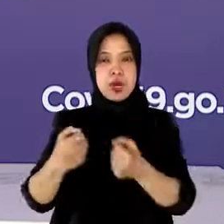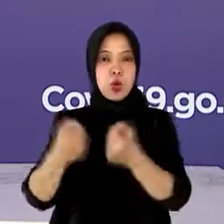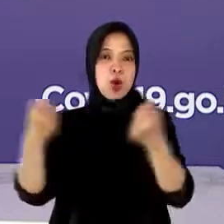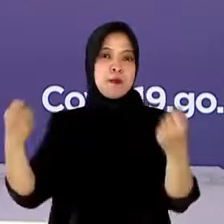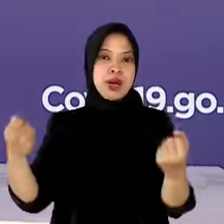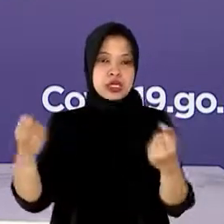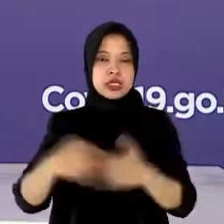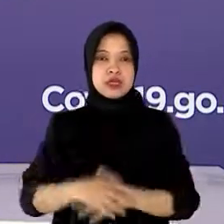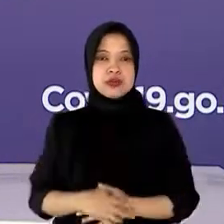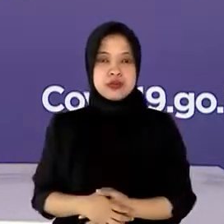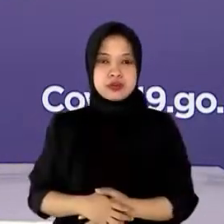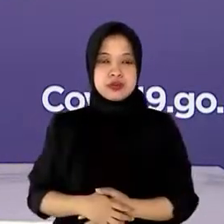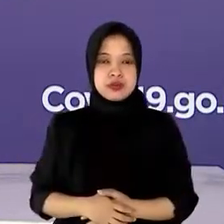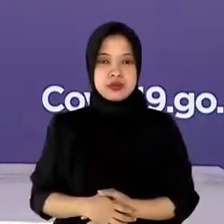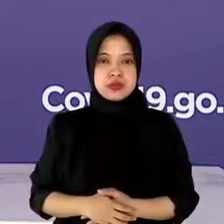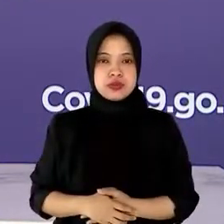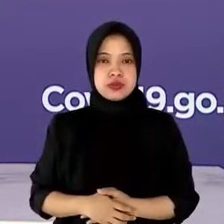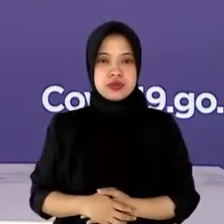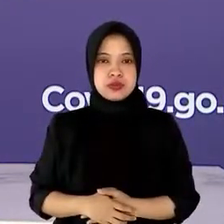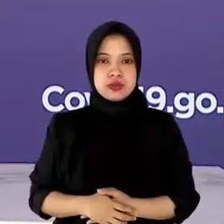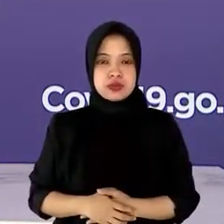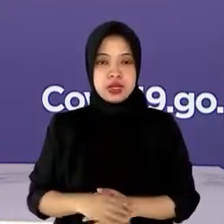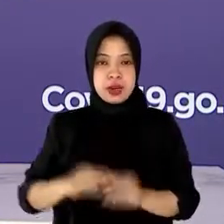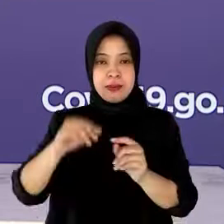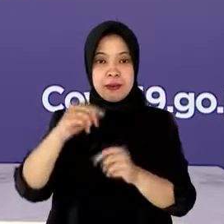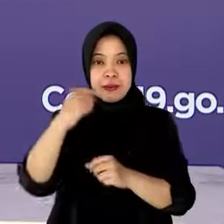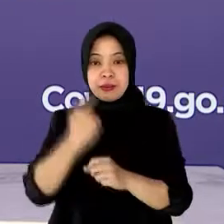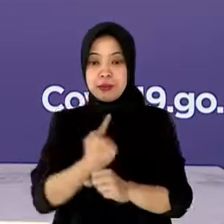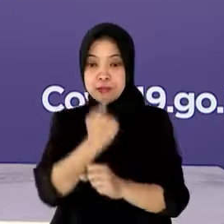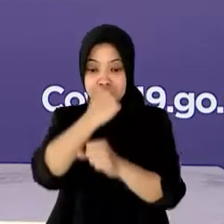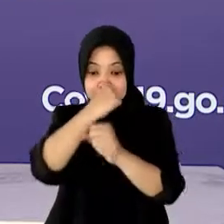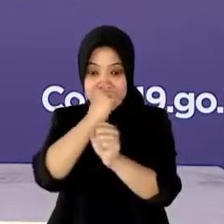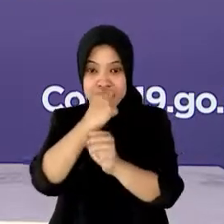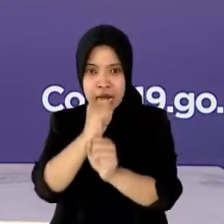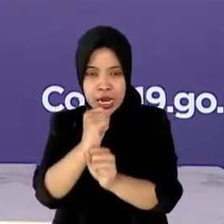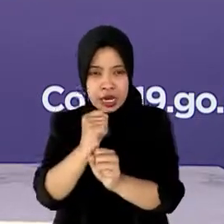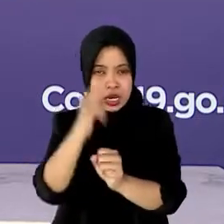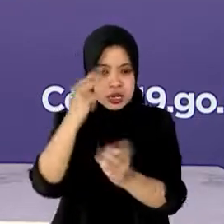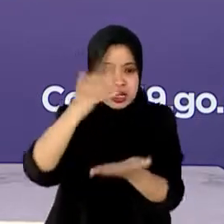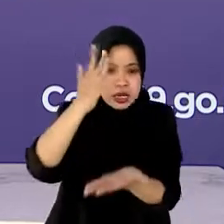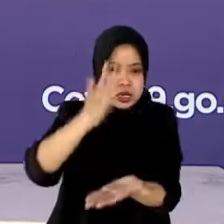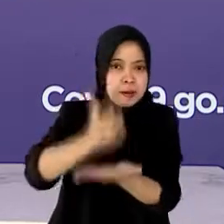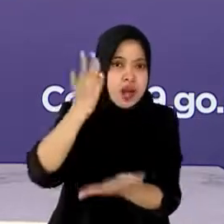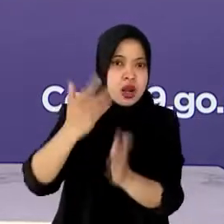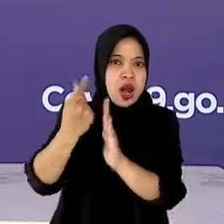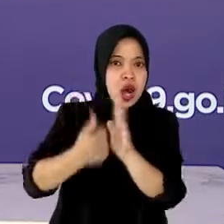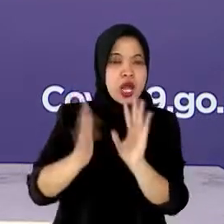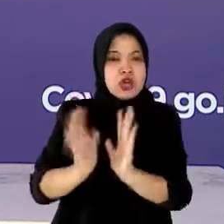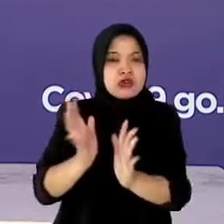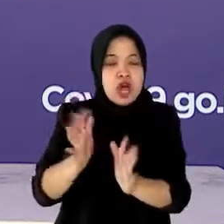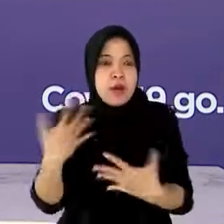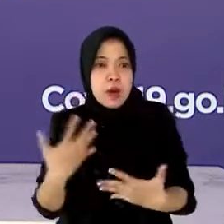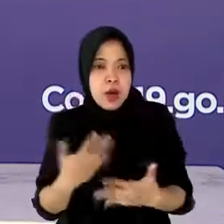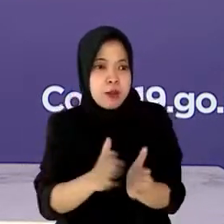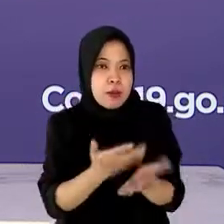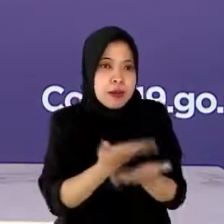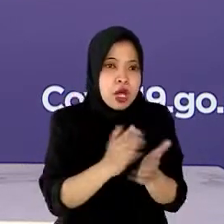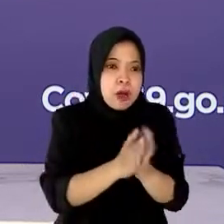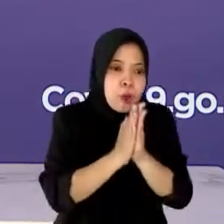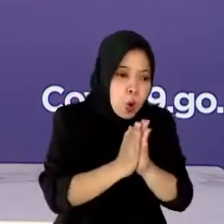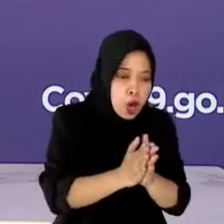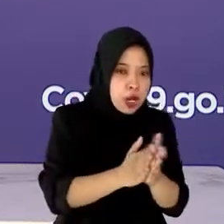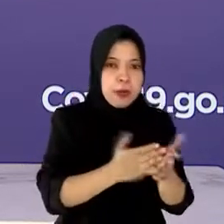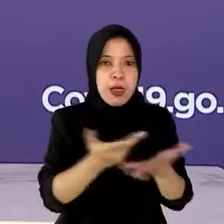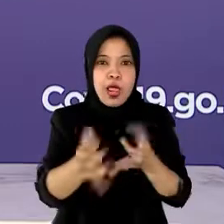kompas.com dengan penurunan harga PCR Bagaimana langkah pemerintah untuk mengantisipasi bila terjadi permintaan layanan